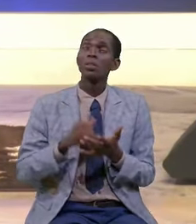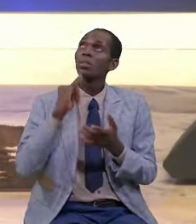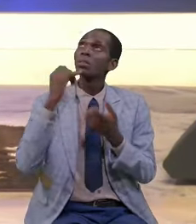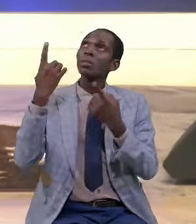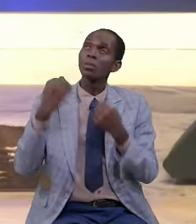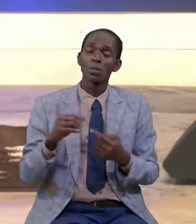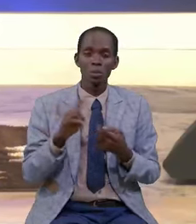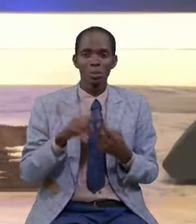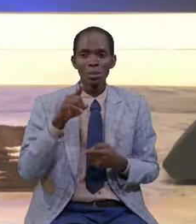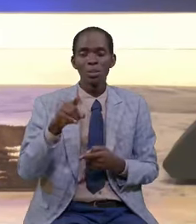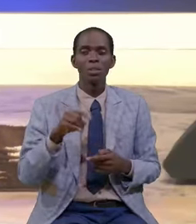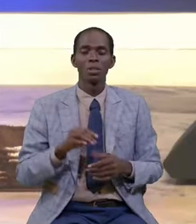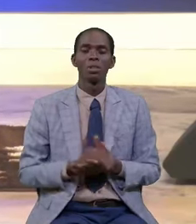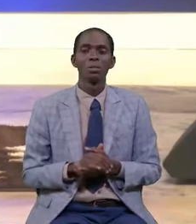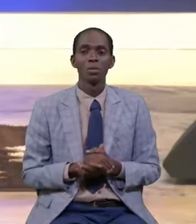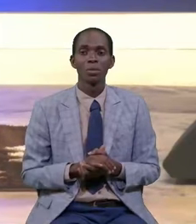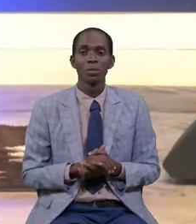vous,